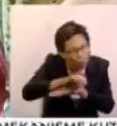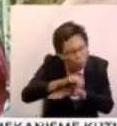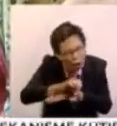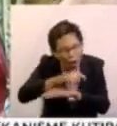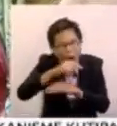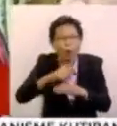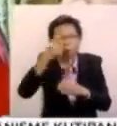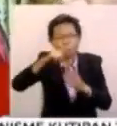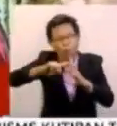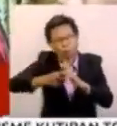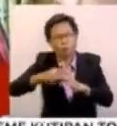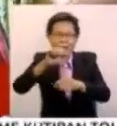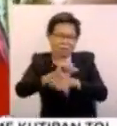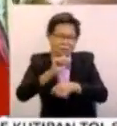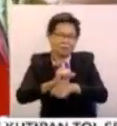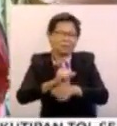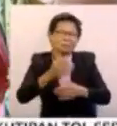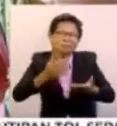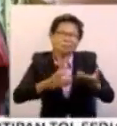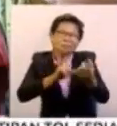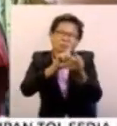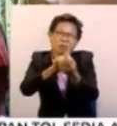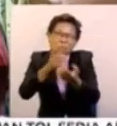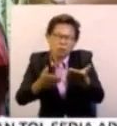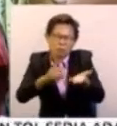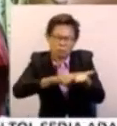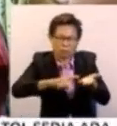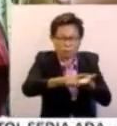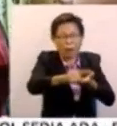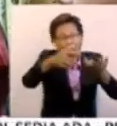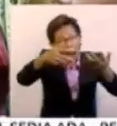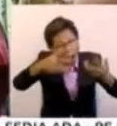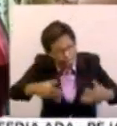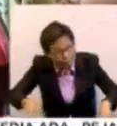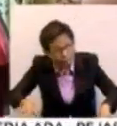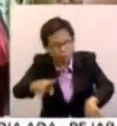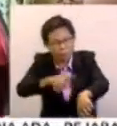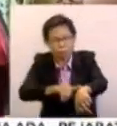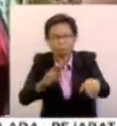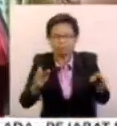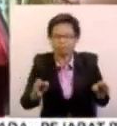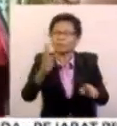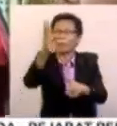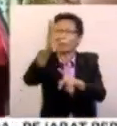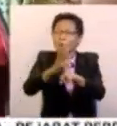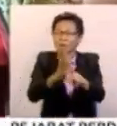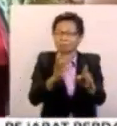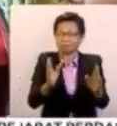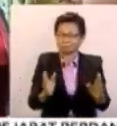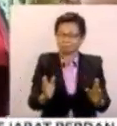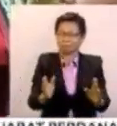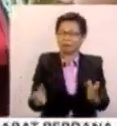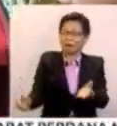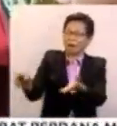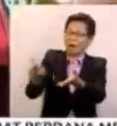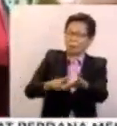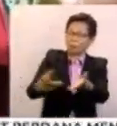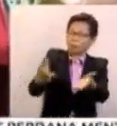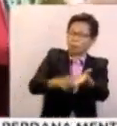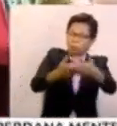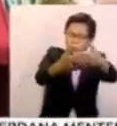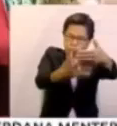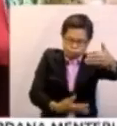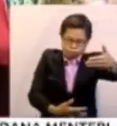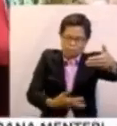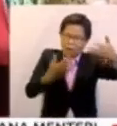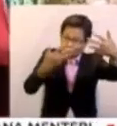Saya fikir mungkin minggu depan kalau tak silap saya, dan lepas tu bagi tempoh 6 bulan supaya laporan lengkap dapat